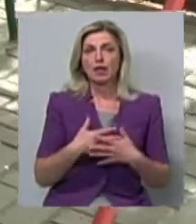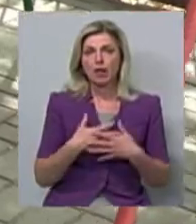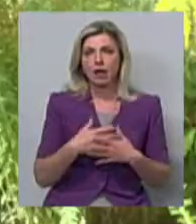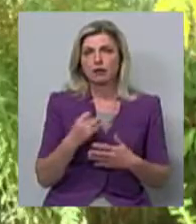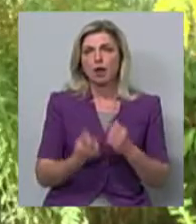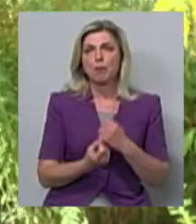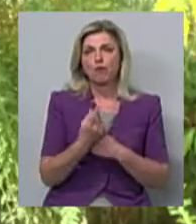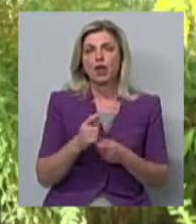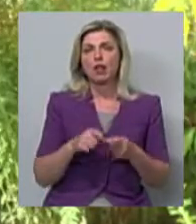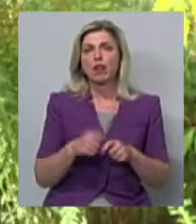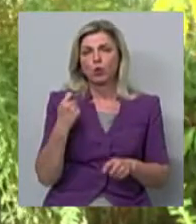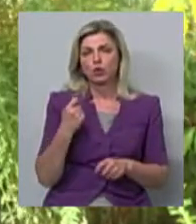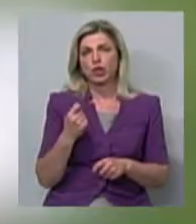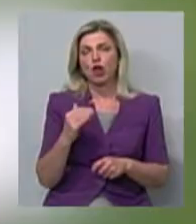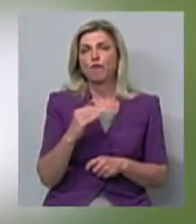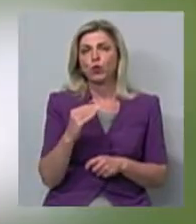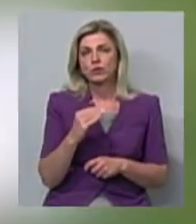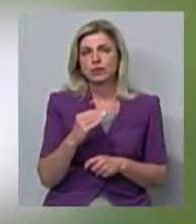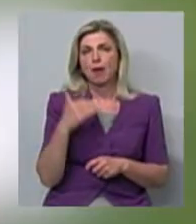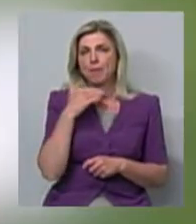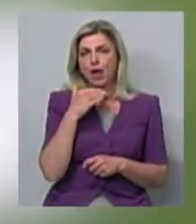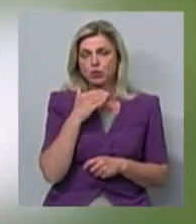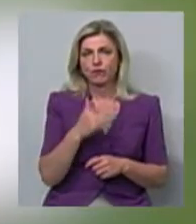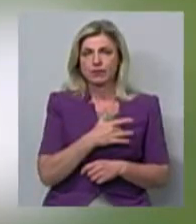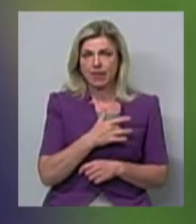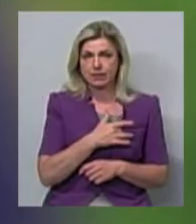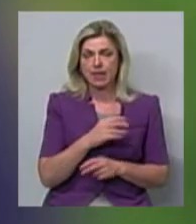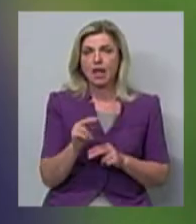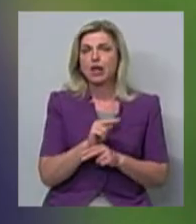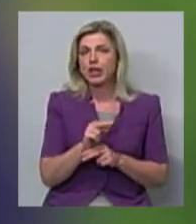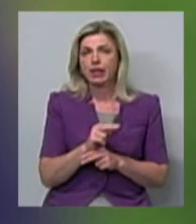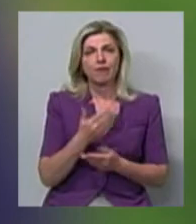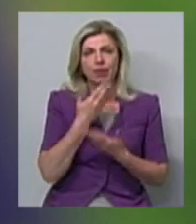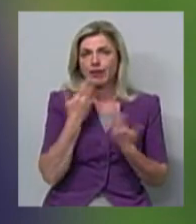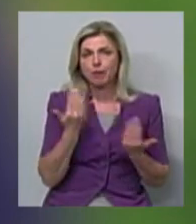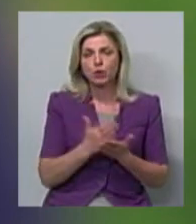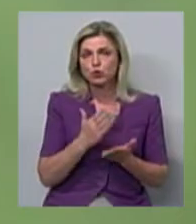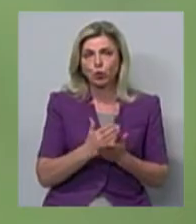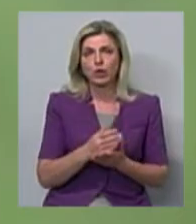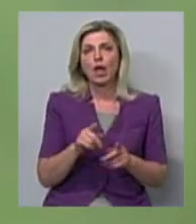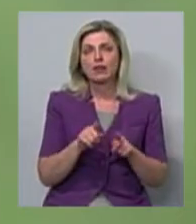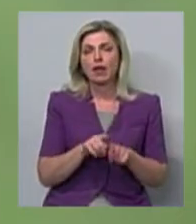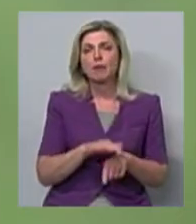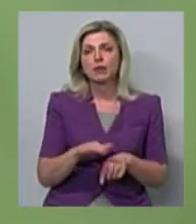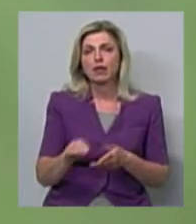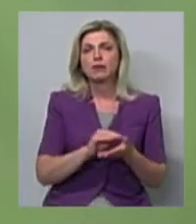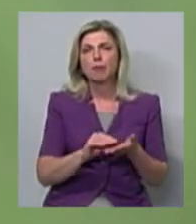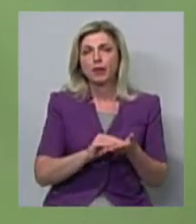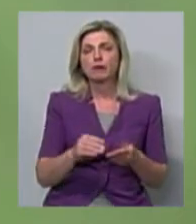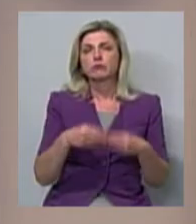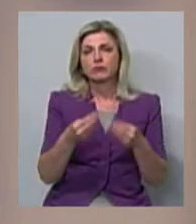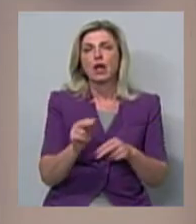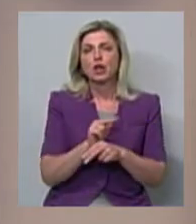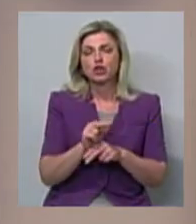з'являються порушення функцій м'язів серця. Ліків від цієї хвороби не існує. Таким дітям прописують прийом гормону дефлазакорт, який в Україні офіційно